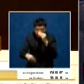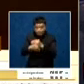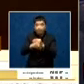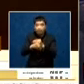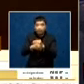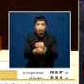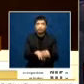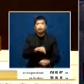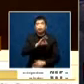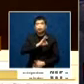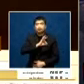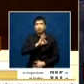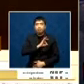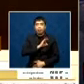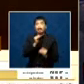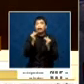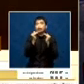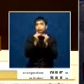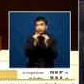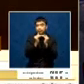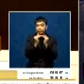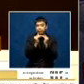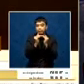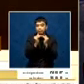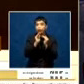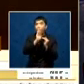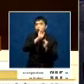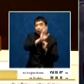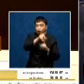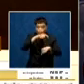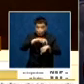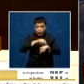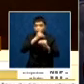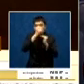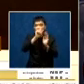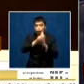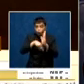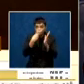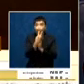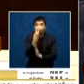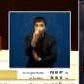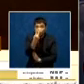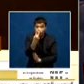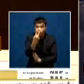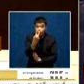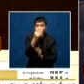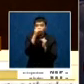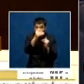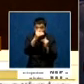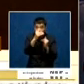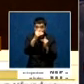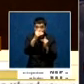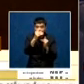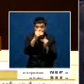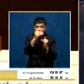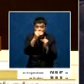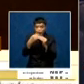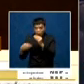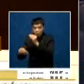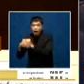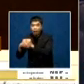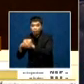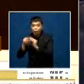ตไม่ผ่านเขาไม่ใช่ทางขัดขวางด้านอื่นพอพุทธหน้าศาลก็มาสั่งแขวน ครับ ใช่ป่ะแต่ถ้ายังจะมีการโหวตครั้งที่ส